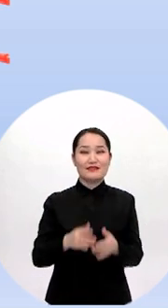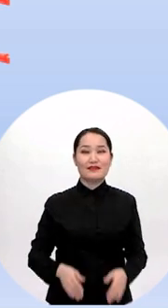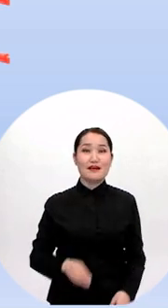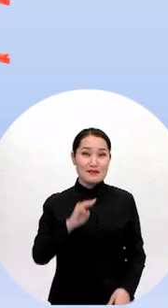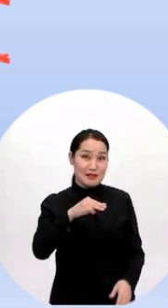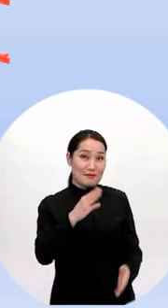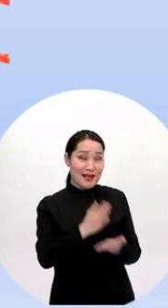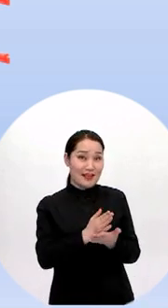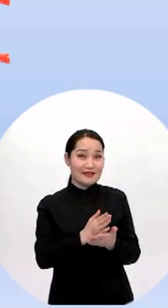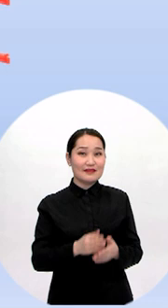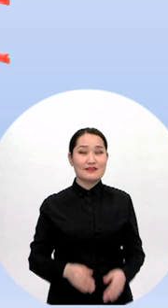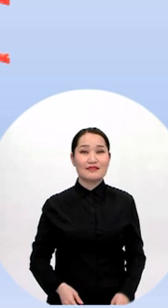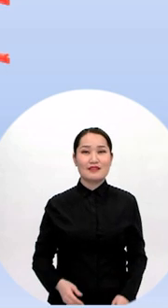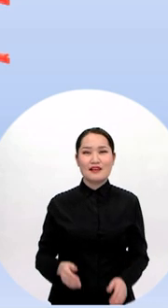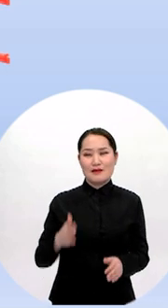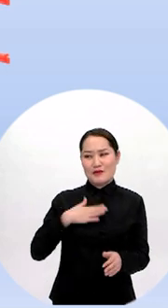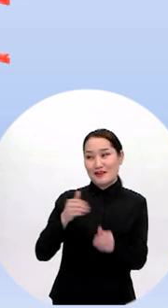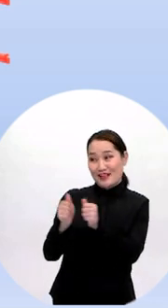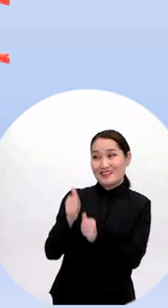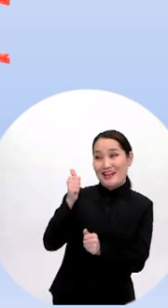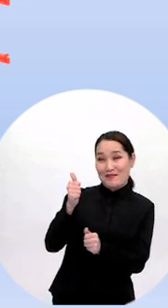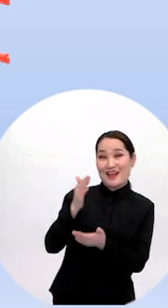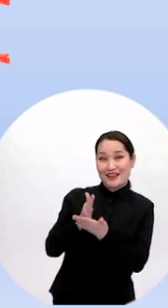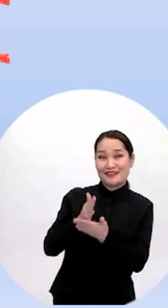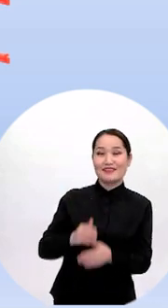Тийм байна шүү. Миний найз мөндөг чадалтай юм аа.